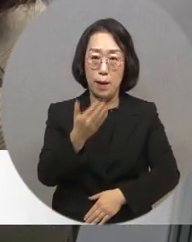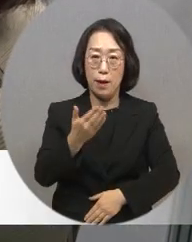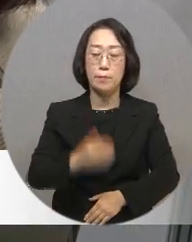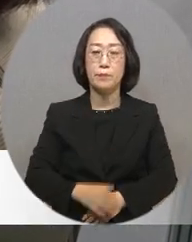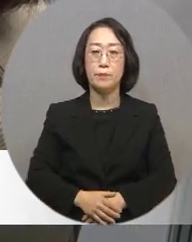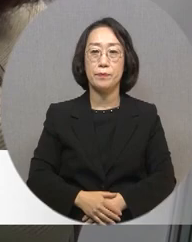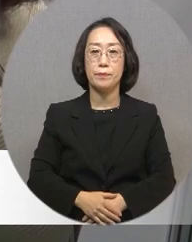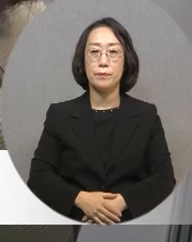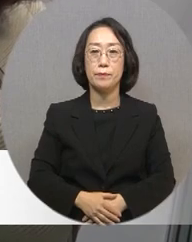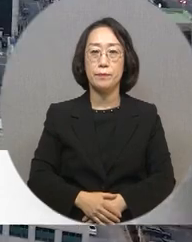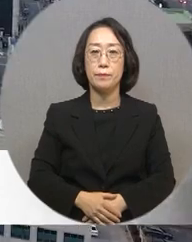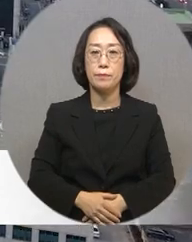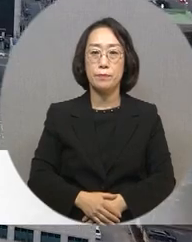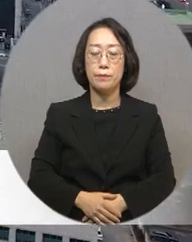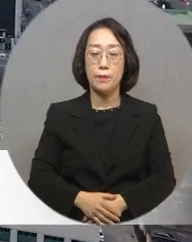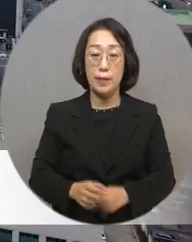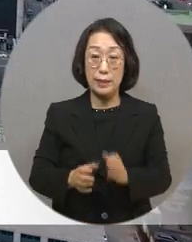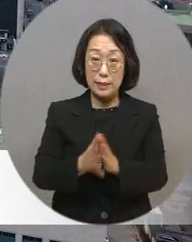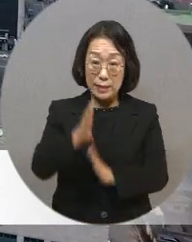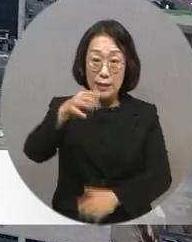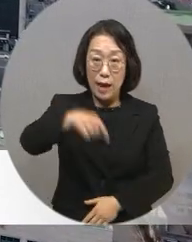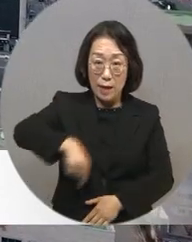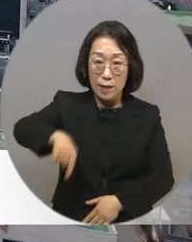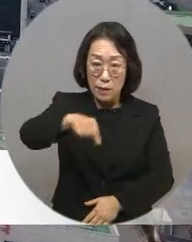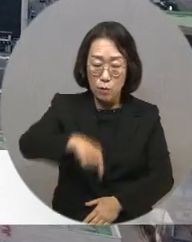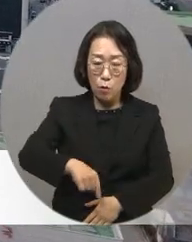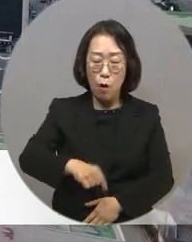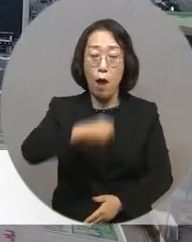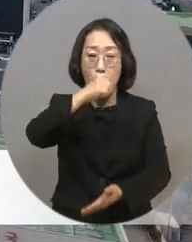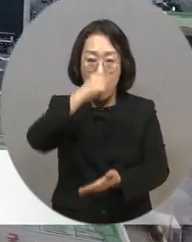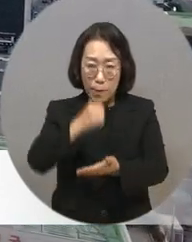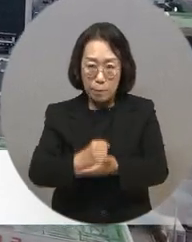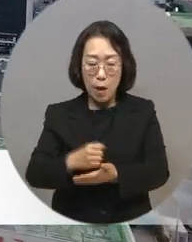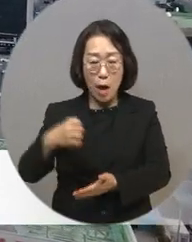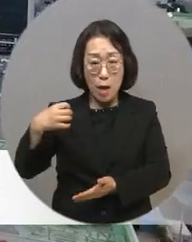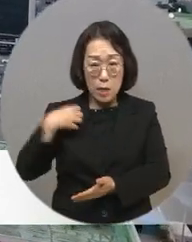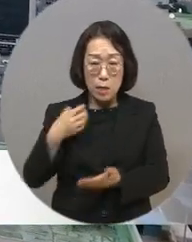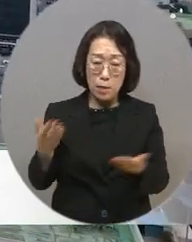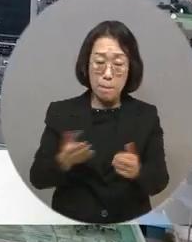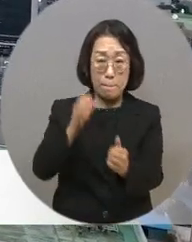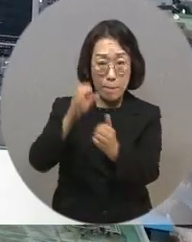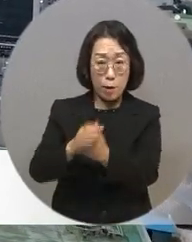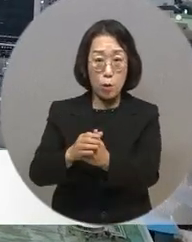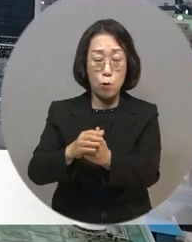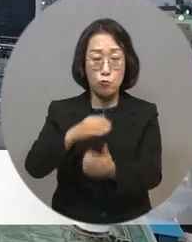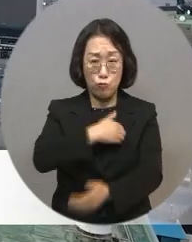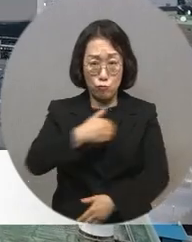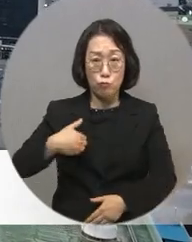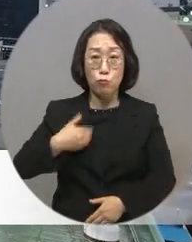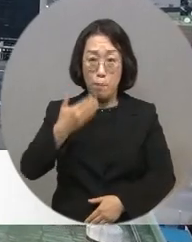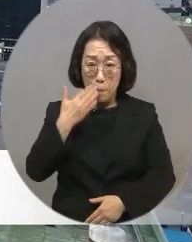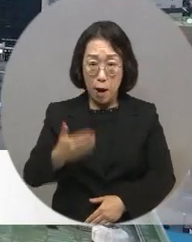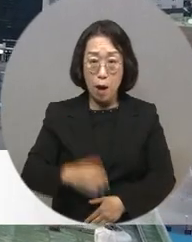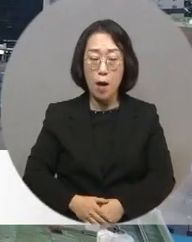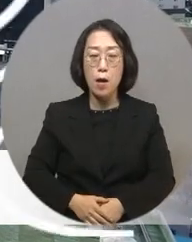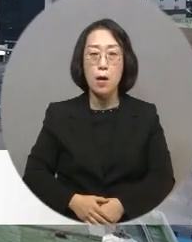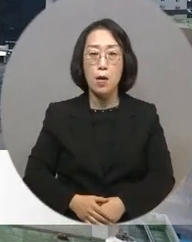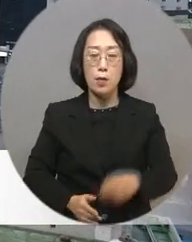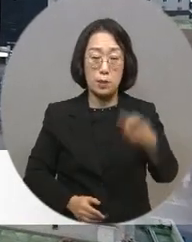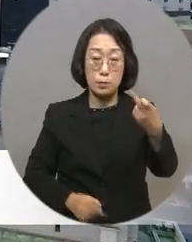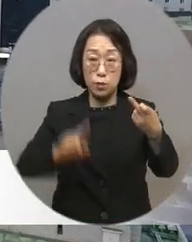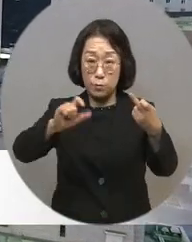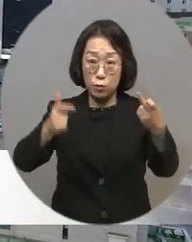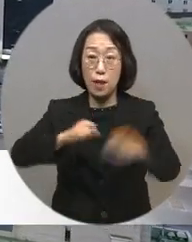진행합니다. 시는 적격 심사, 기본 직무 수행 능력 등의 심사를 마치고 오는 16일